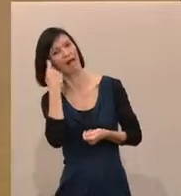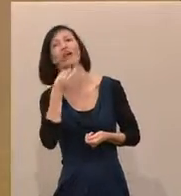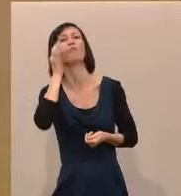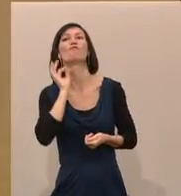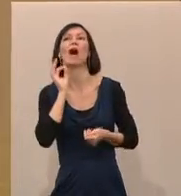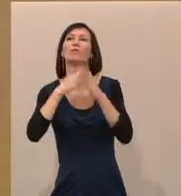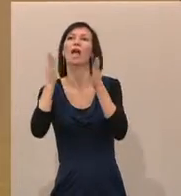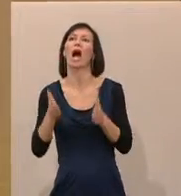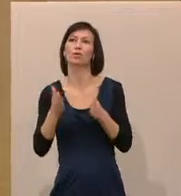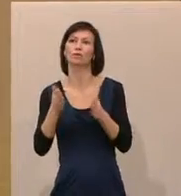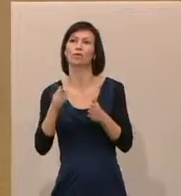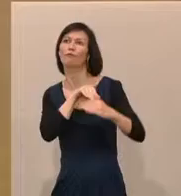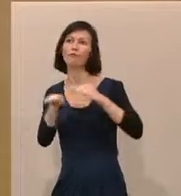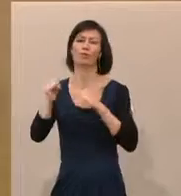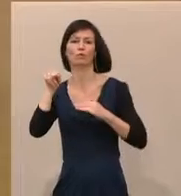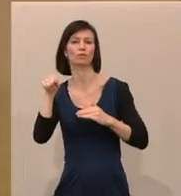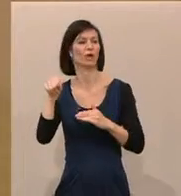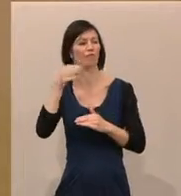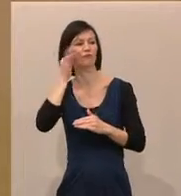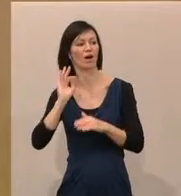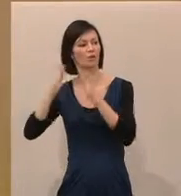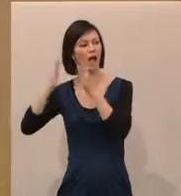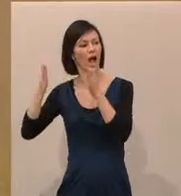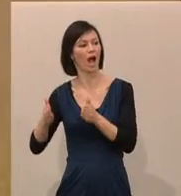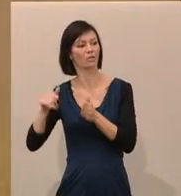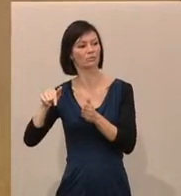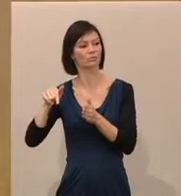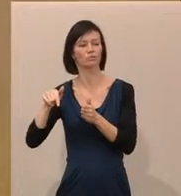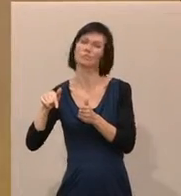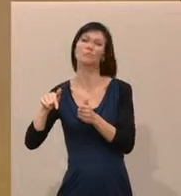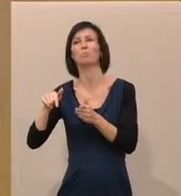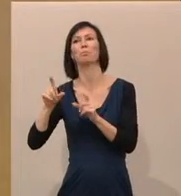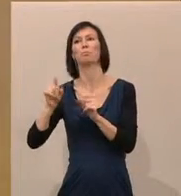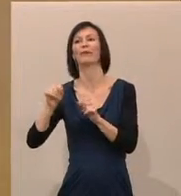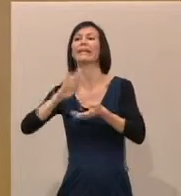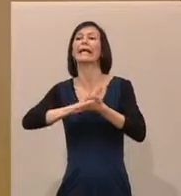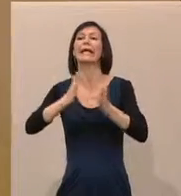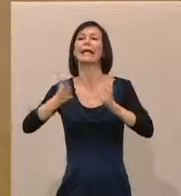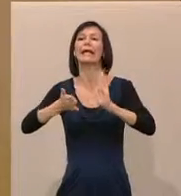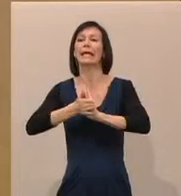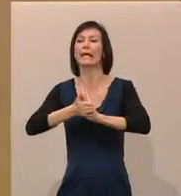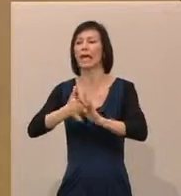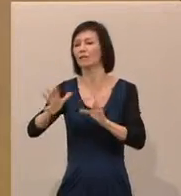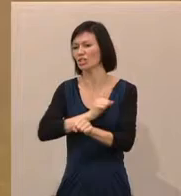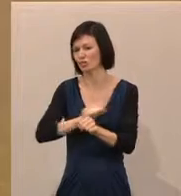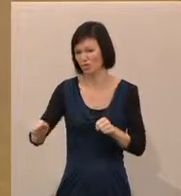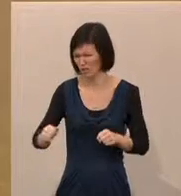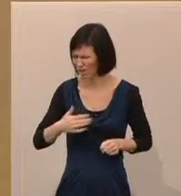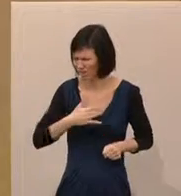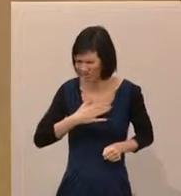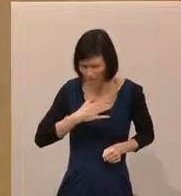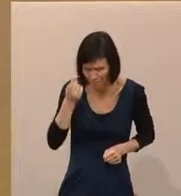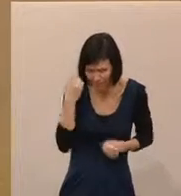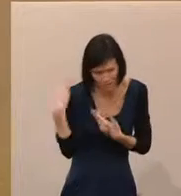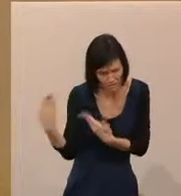Frauenhaus flüchten muss, dass Frauenhäuser Ehen zerstören würden. Auch das ist nicht unser Weltbild,